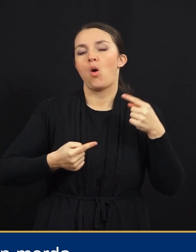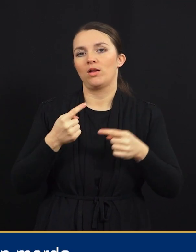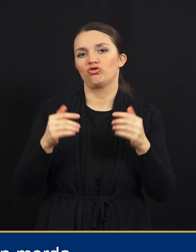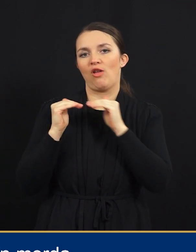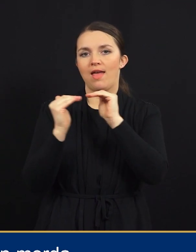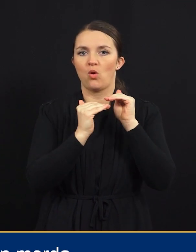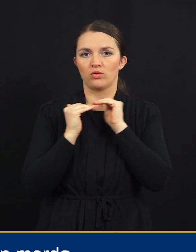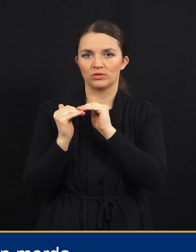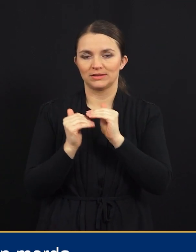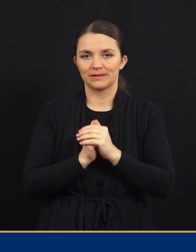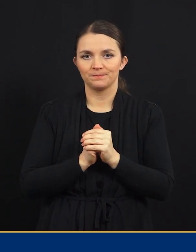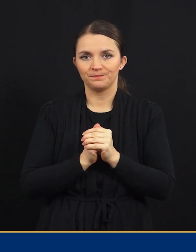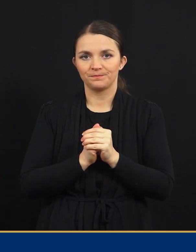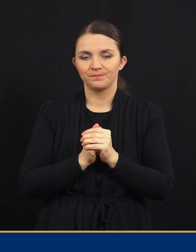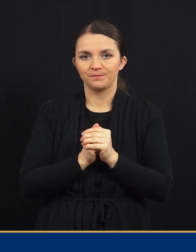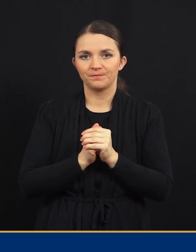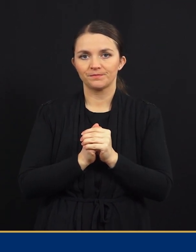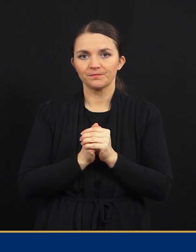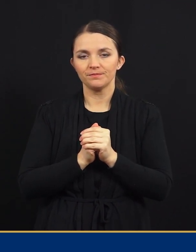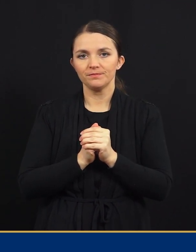politične enotnosti.